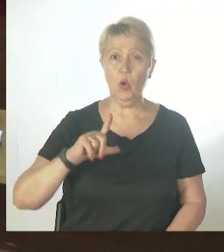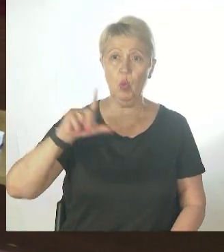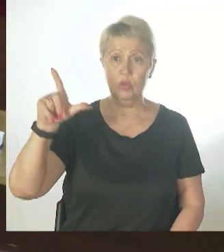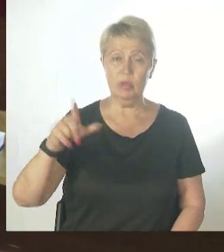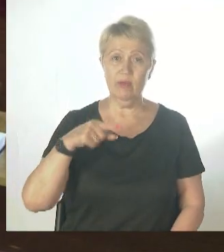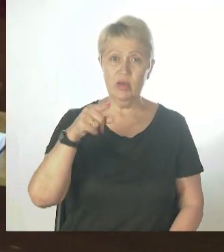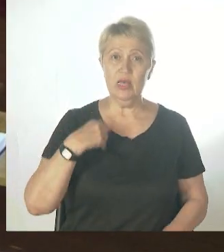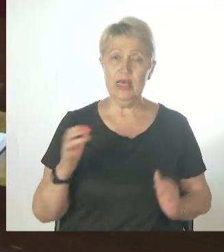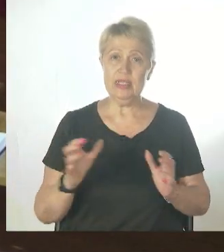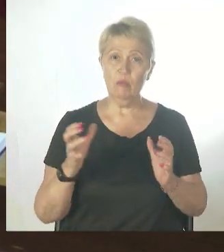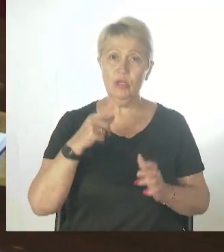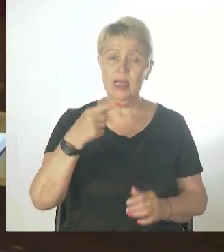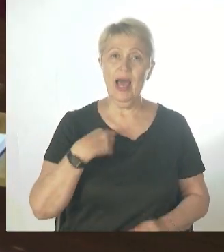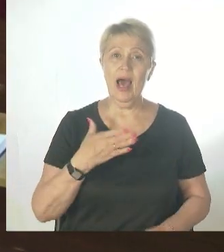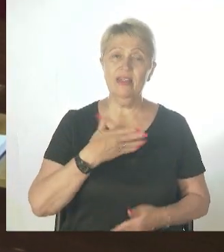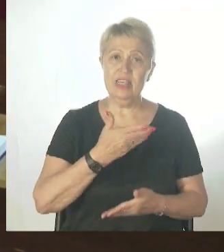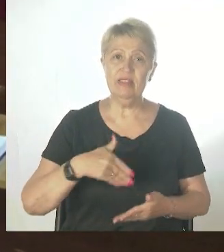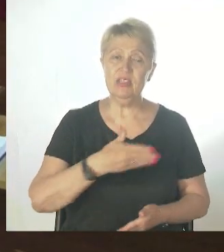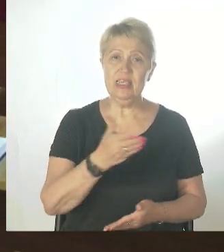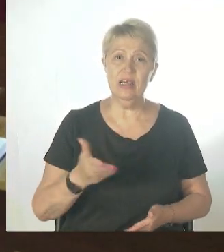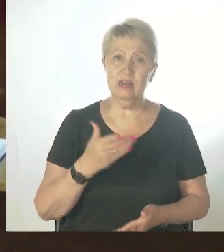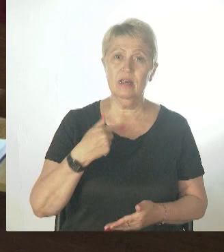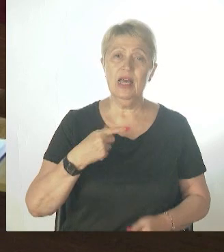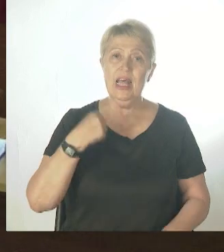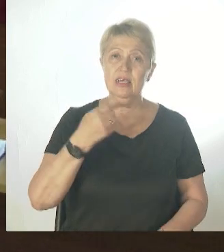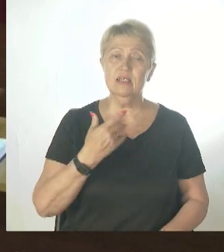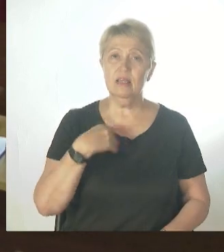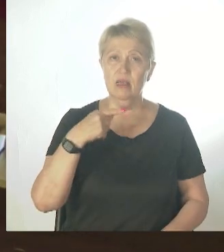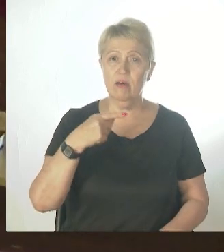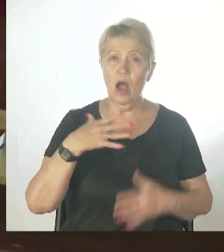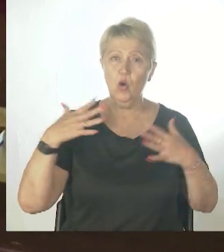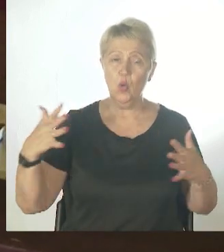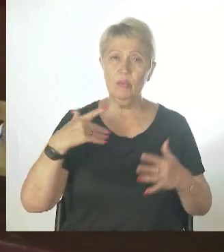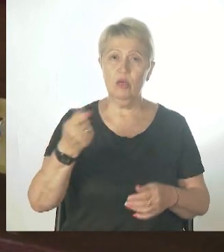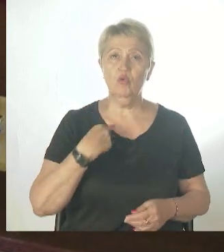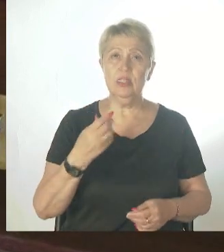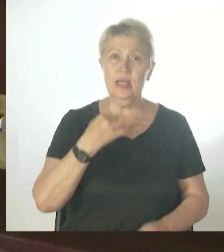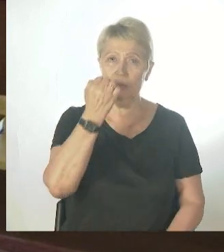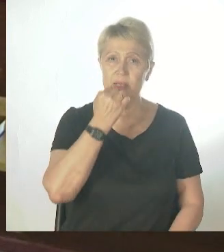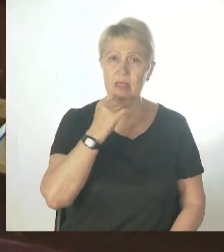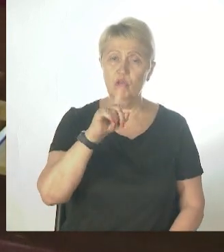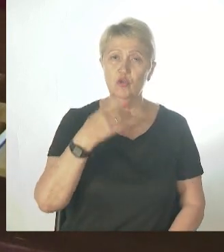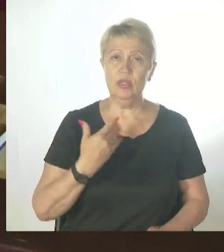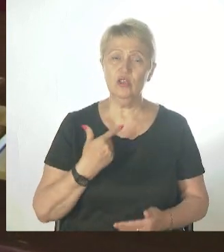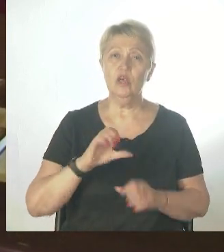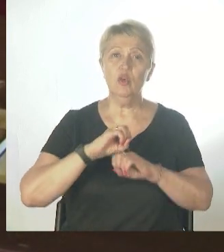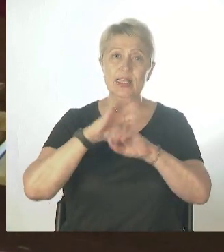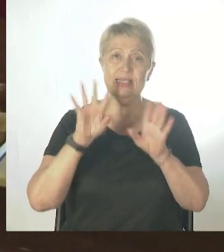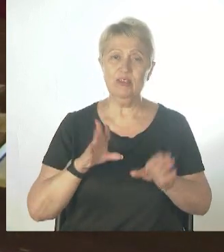заботитесь о нас, сказать вам огромное спасибо за то, что вы дали нам возможность помолиться нашему святому, который